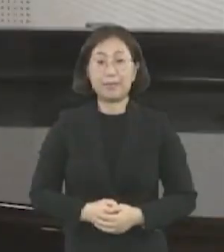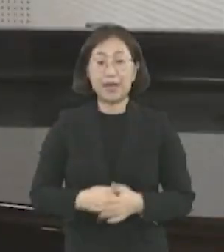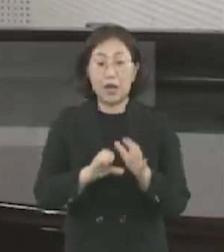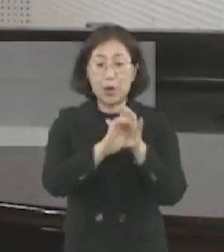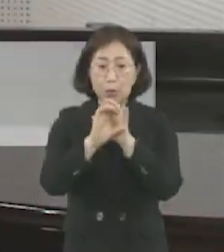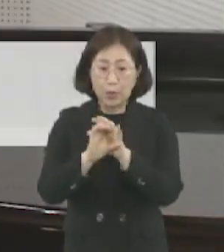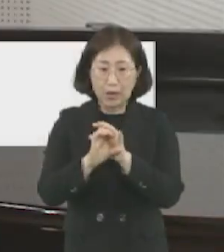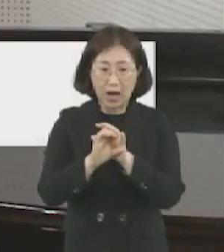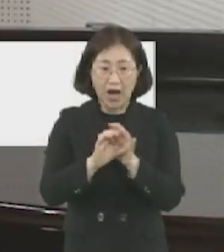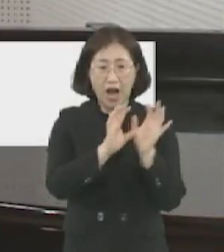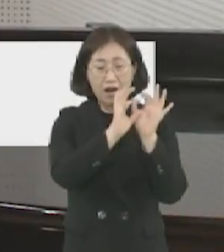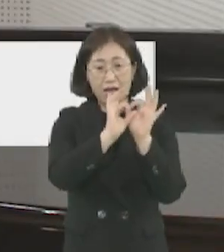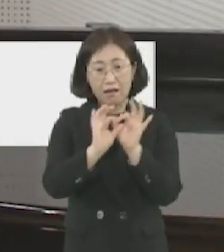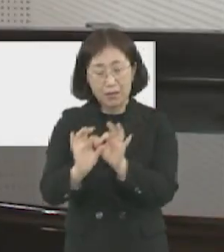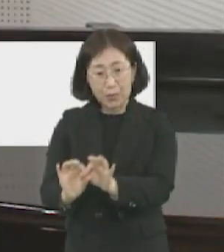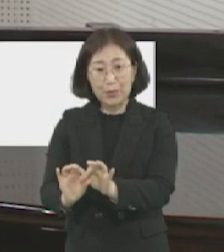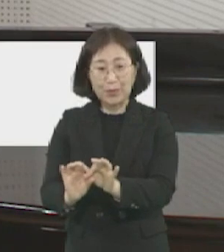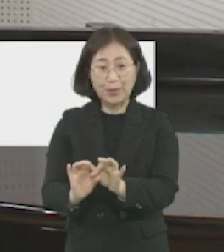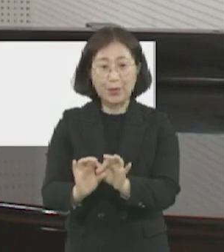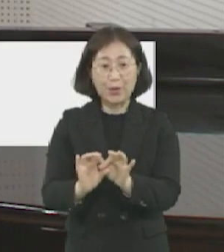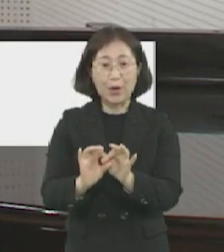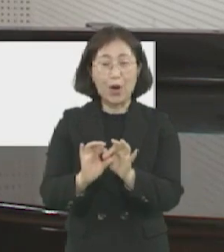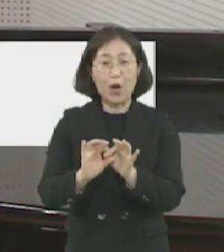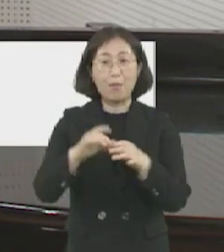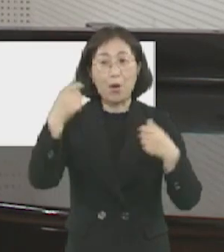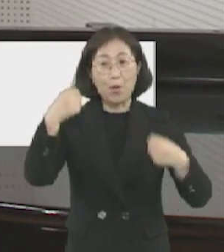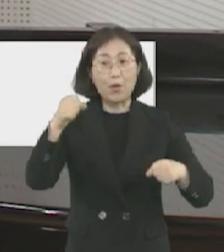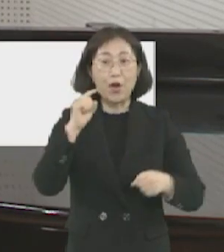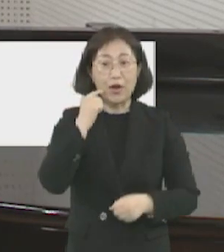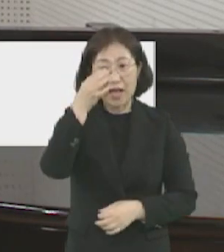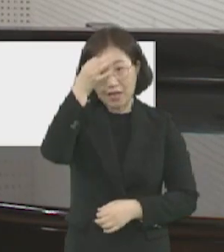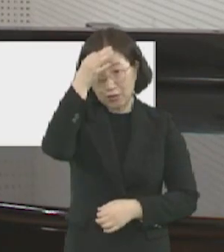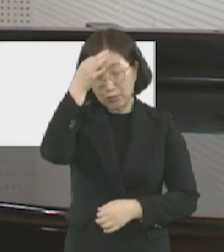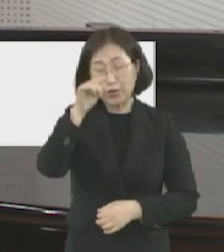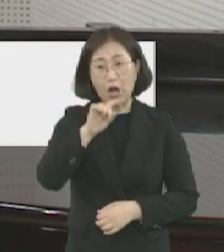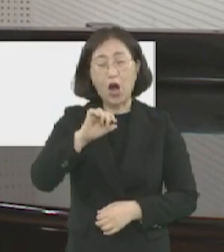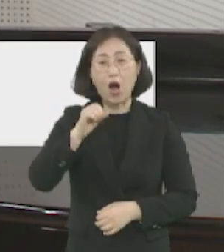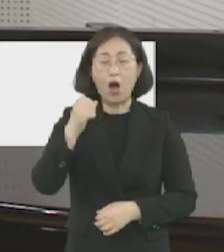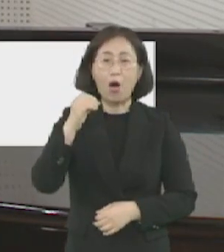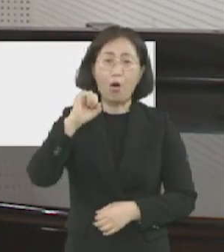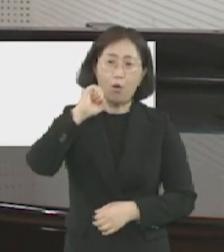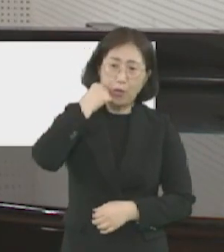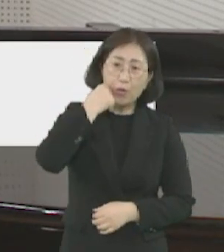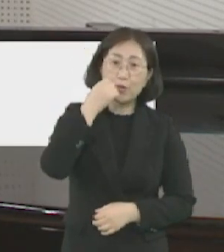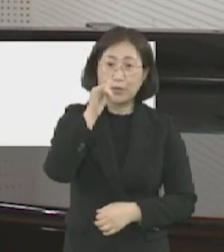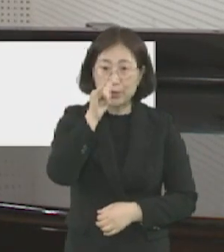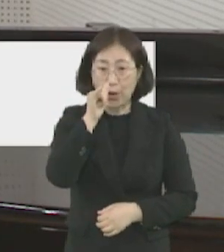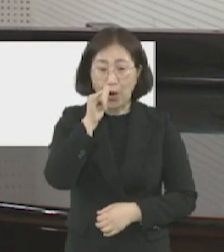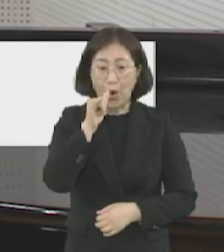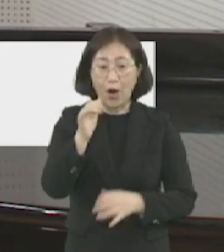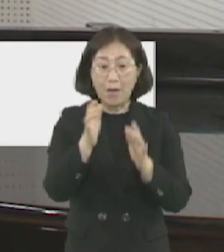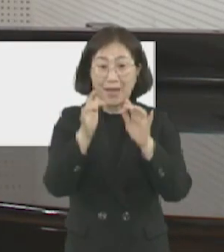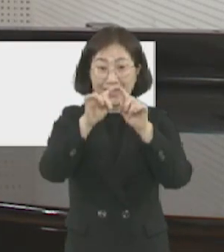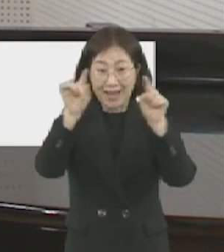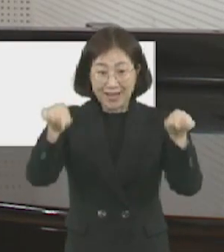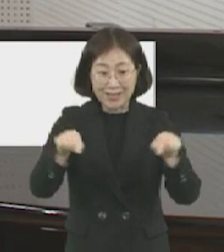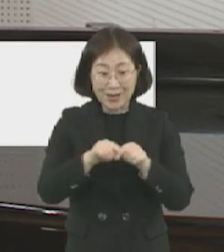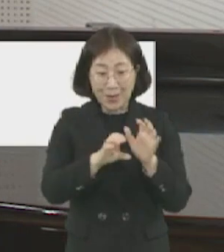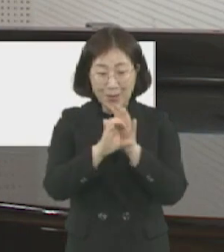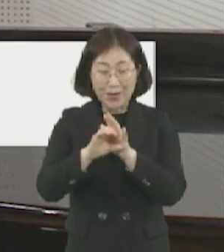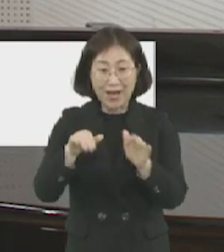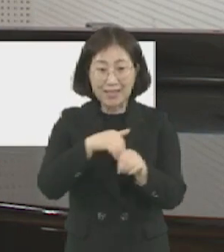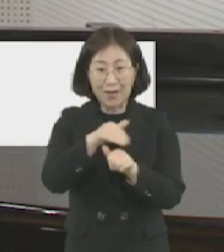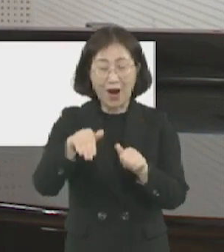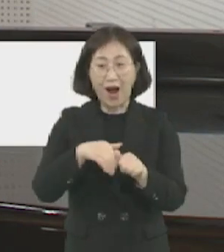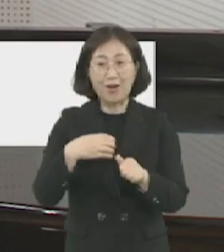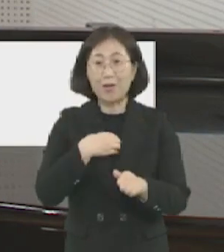상황이 계속되고 있는 지금 공연 예술계가 많은 타격을 입었는데요. 이번 메타버스 연주회를 통해서 코로나에 걱정 없이 공연을